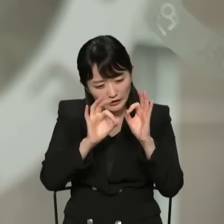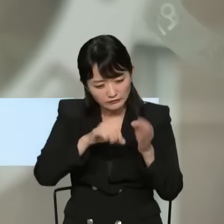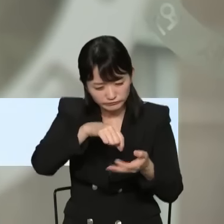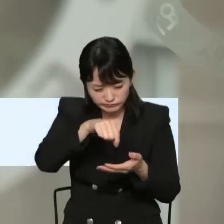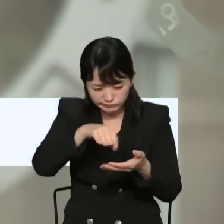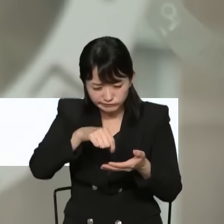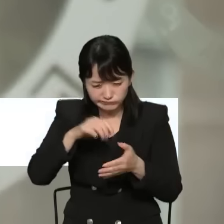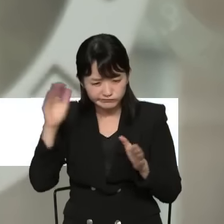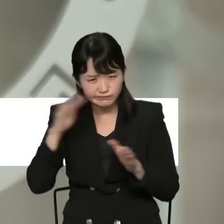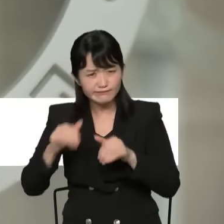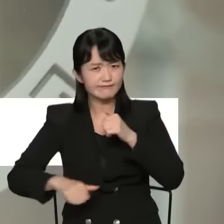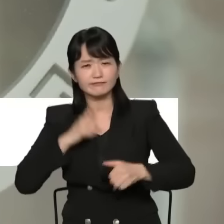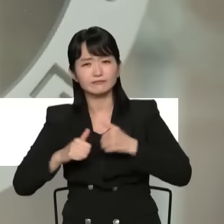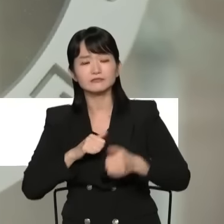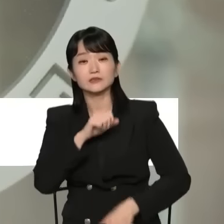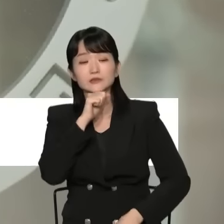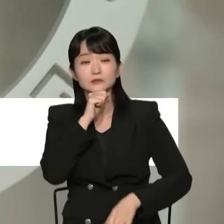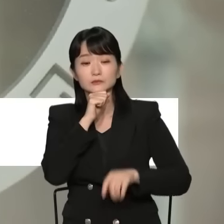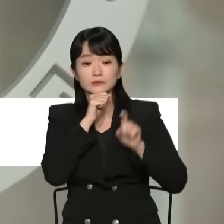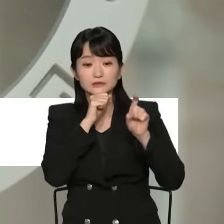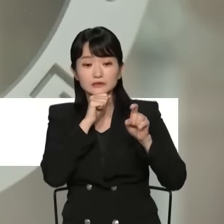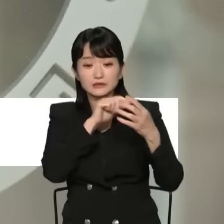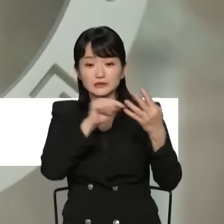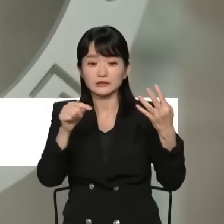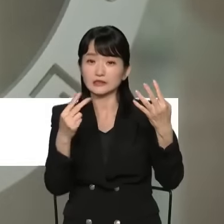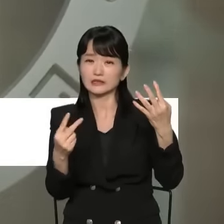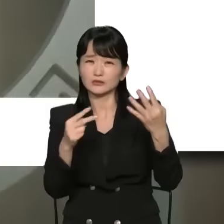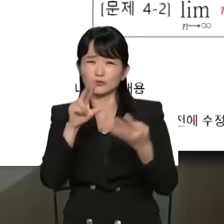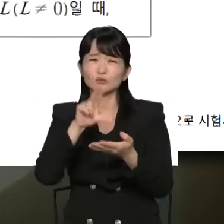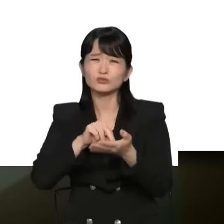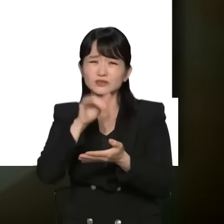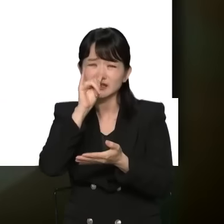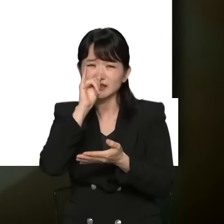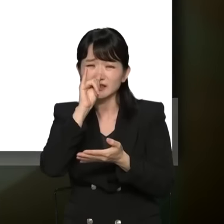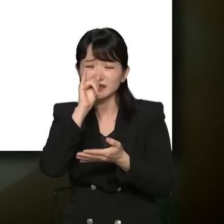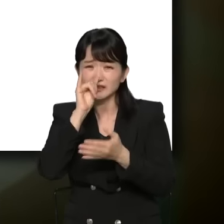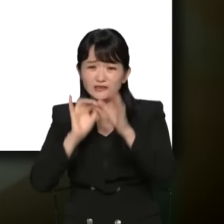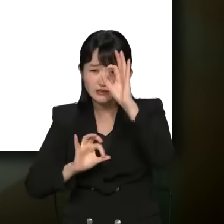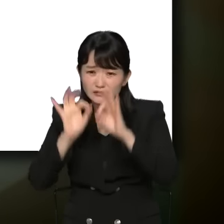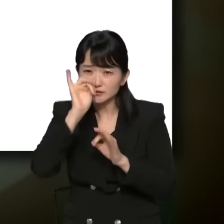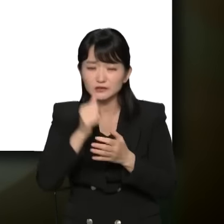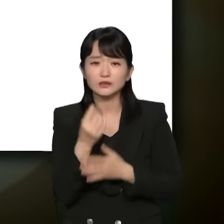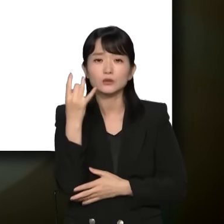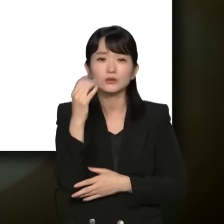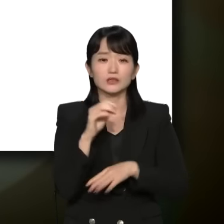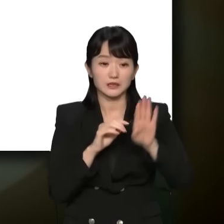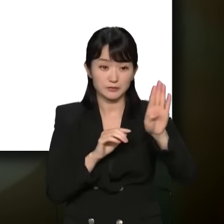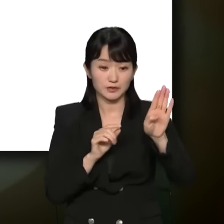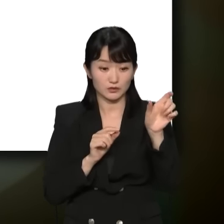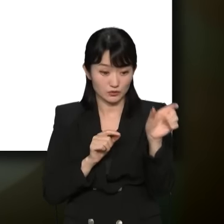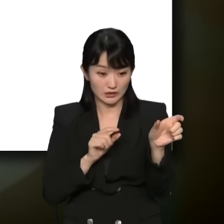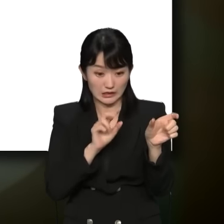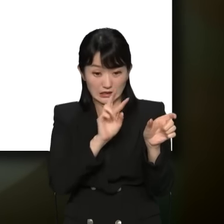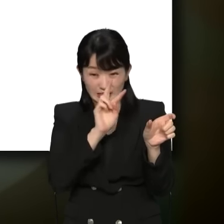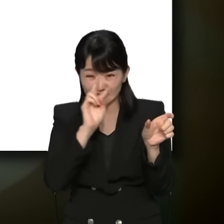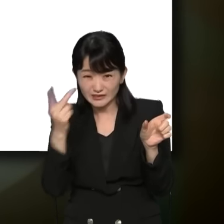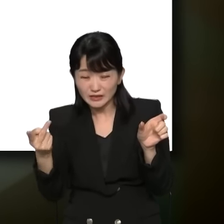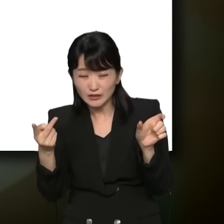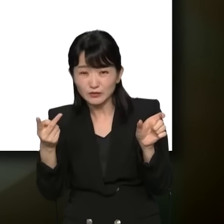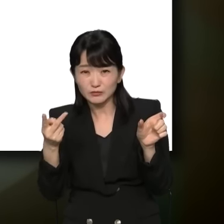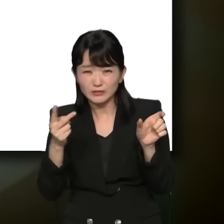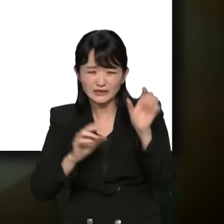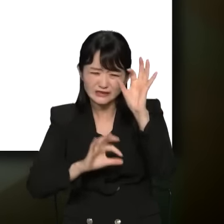했습니다. 10점짜리 4-2번 문항에 오류가 있었습니다. 원래 B로 적혀 있어야 했던 부분이 A로 잘못 표기된